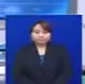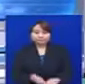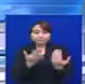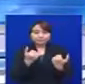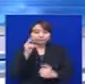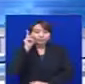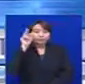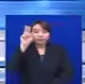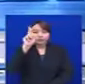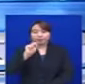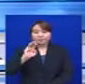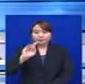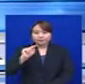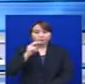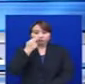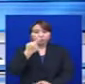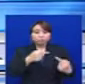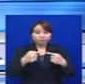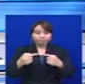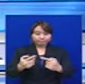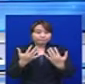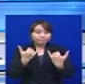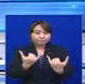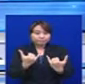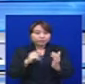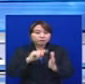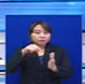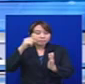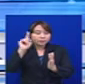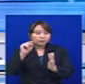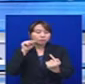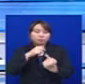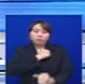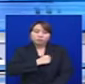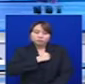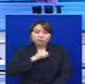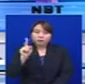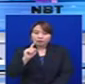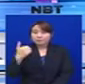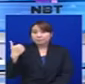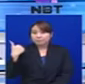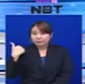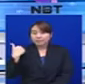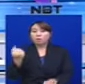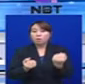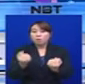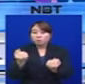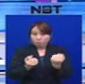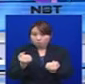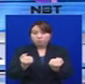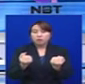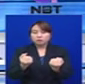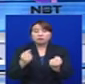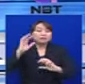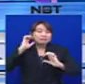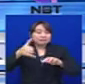ลับมารับชมข่าวเที่ยง NBT กันต่อนะคะในช่วงนี้เราจะเริ่มกันที่เรื่องเศร้าที่เกิดขึ้นก็คือมีเหตุที่ไปรถยนต์นะคะไปช